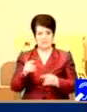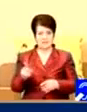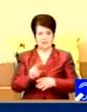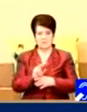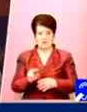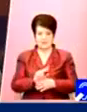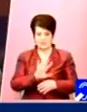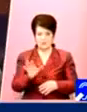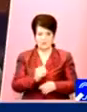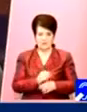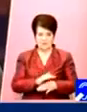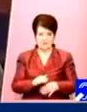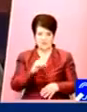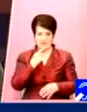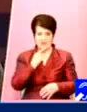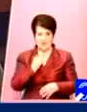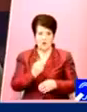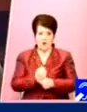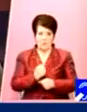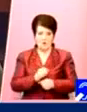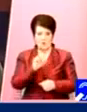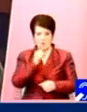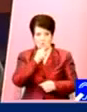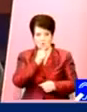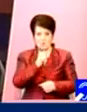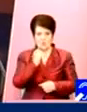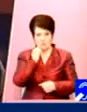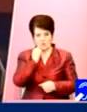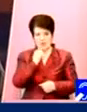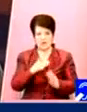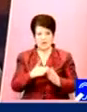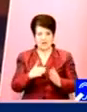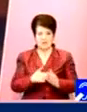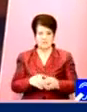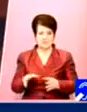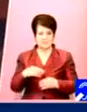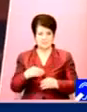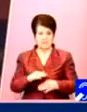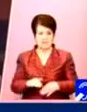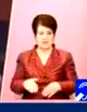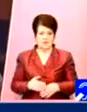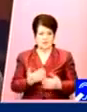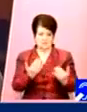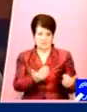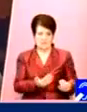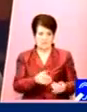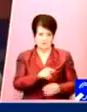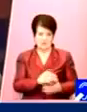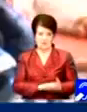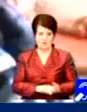Se descurcau, mă rog, greu. La muncă e ca bunica acasă. Copilul am rămas, am lăsat lucrul eu și le-am oferit lor, mă